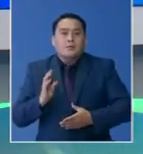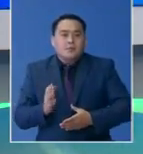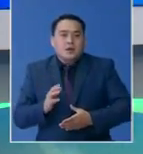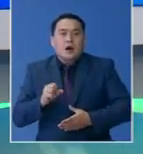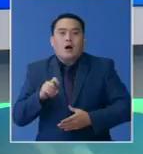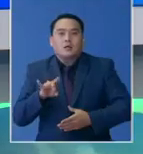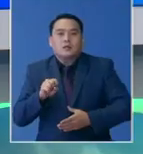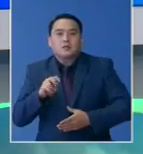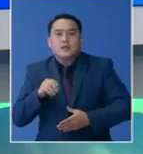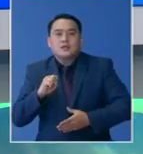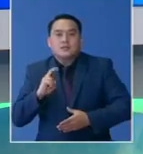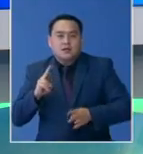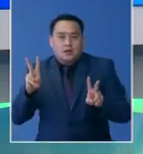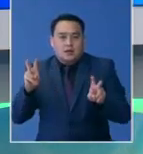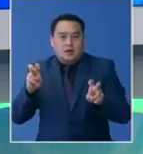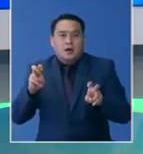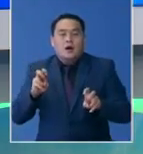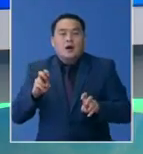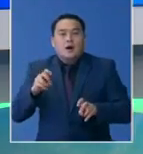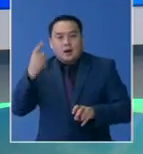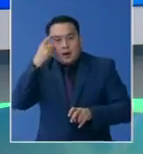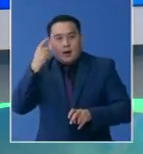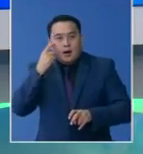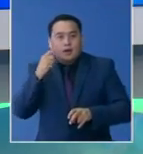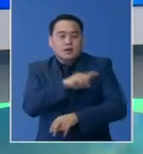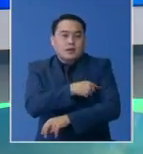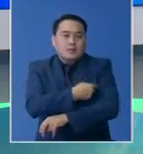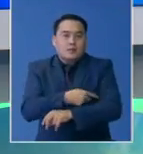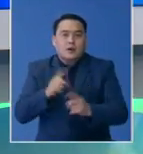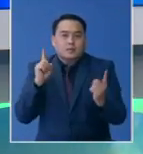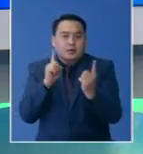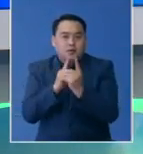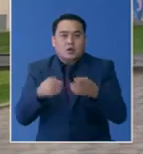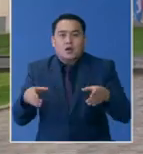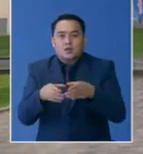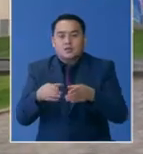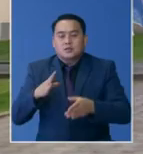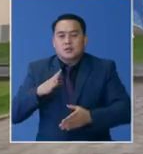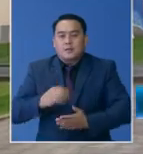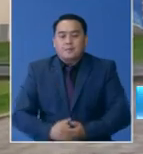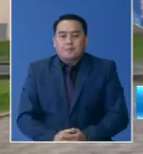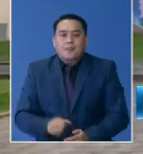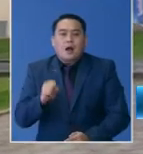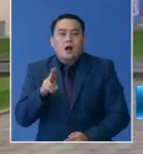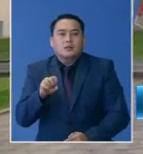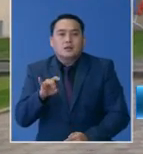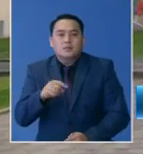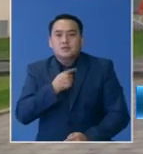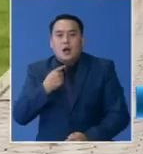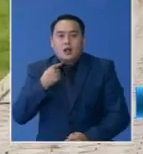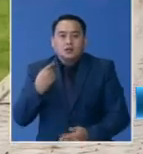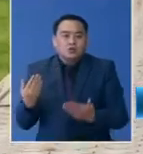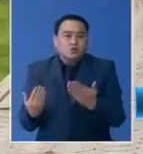Алтын Бесік балабақшасы мен Балпықбек кентіндегі емхананың ұжымымен кездесті. Алтын бесік Талдықорғандағы ең